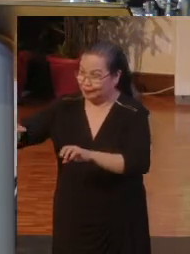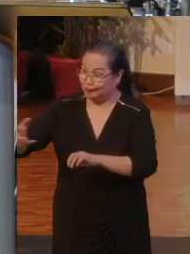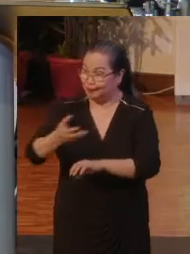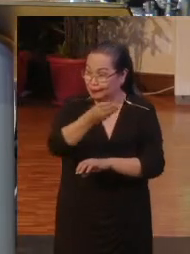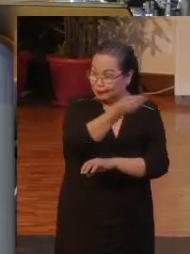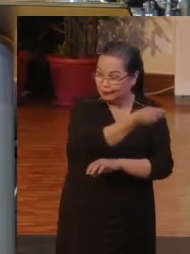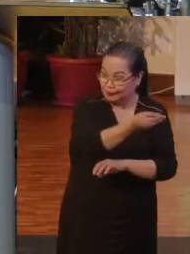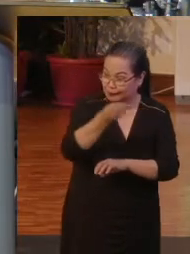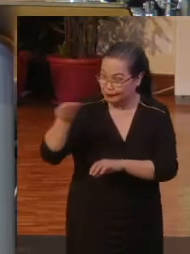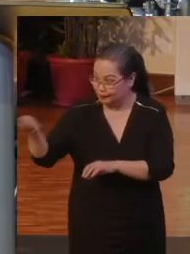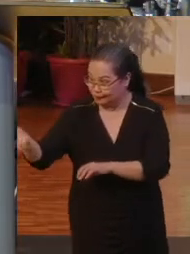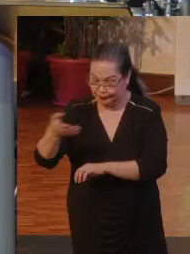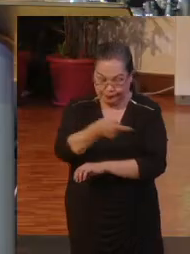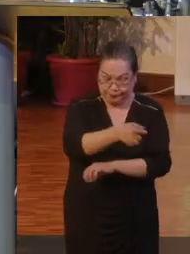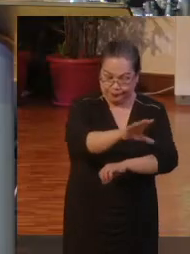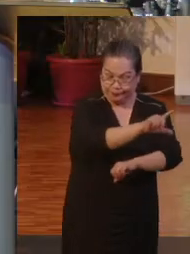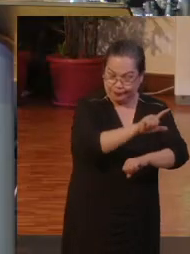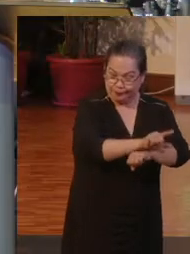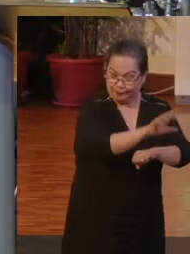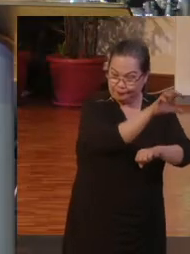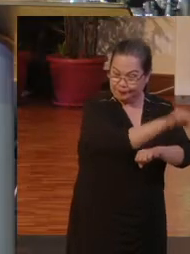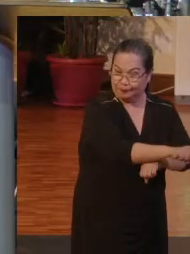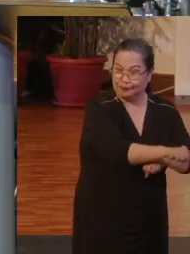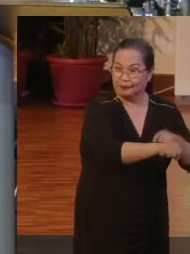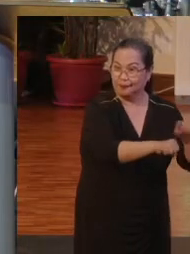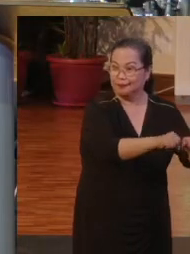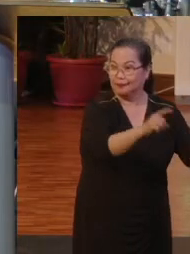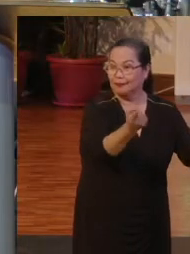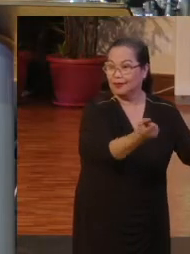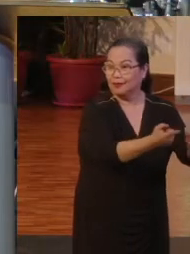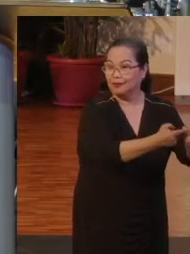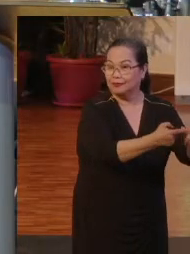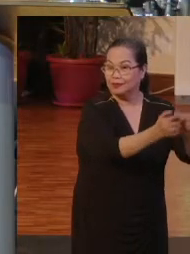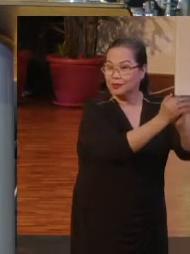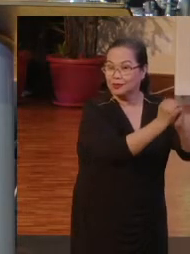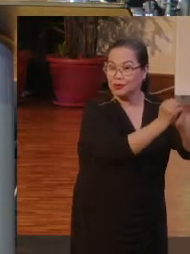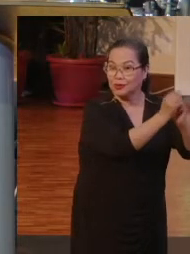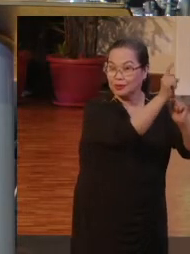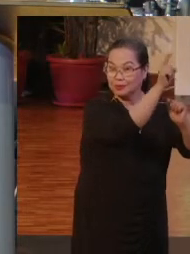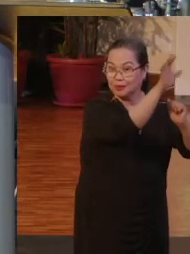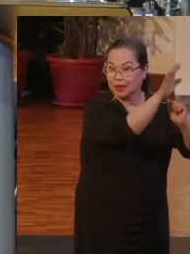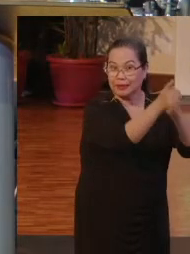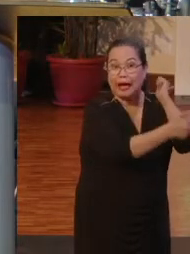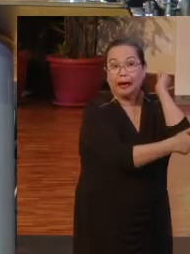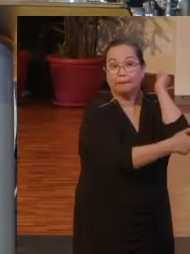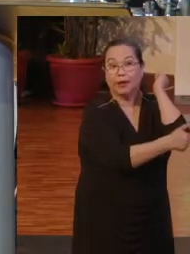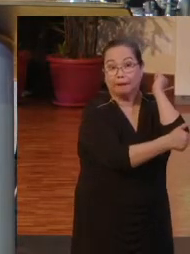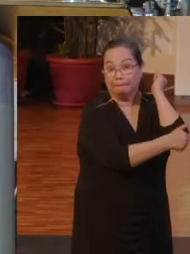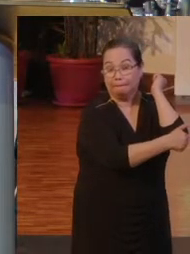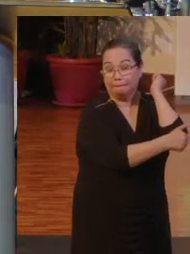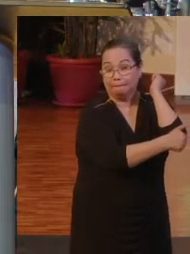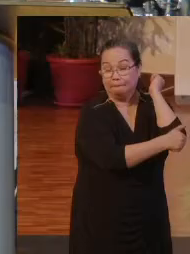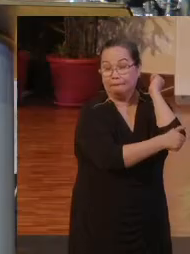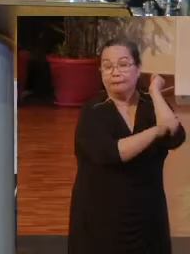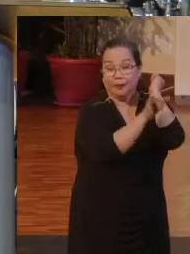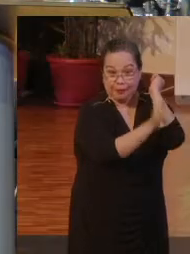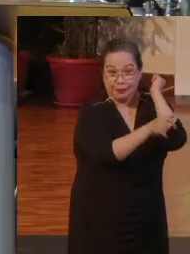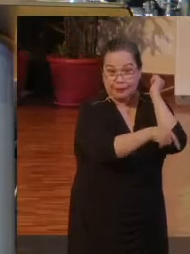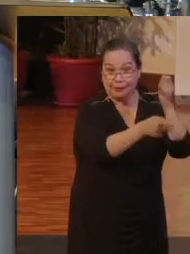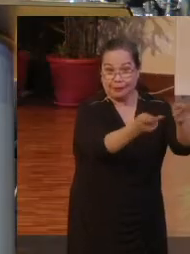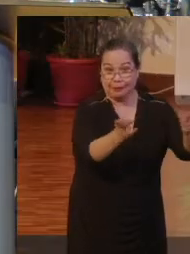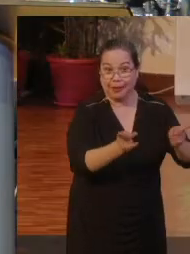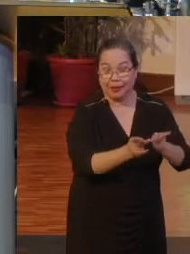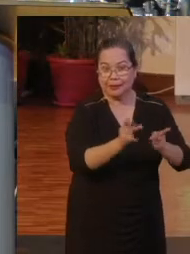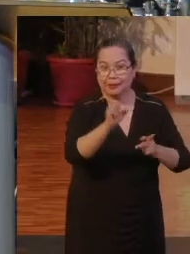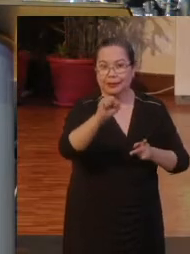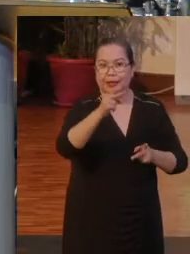to the Lord who had appeared to him." Doon siya unang nanambahan sa ating Panginoong Diyos. Doon din sa Shechem, nagtayo ng